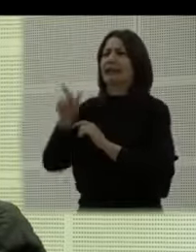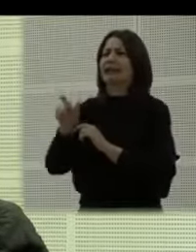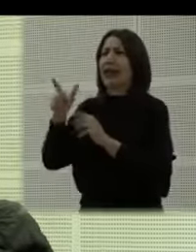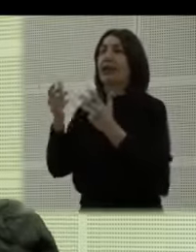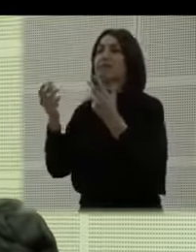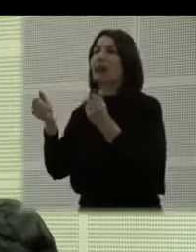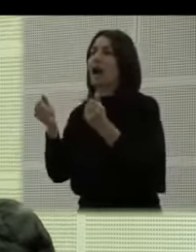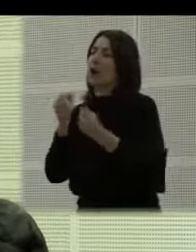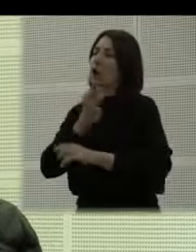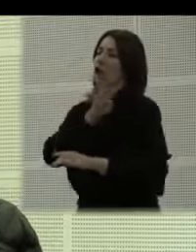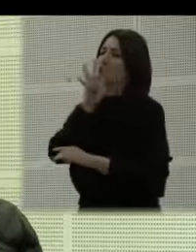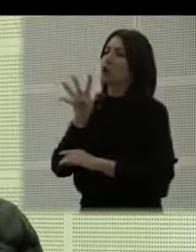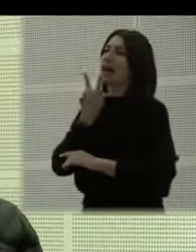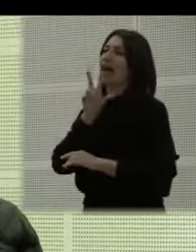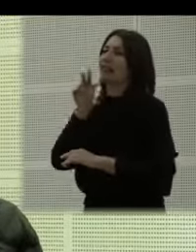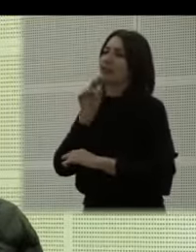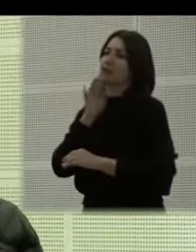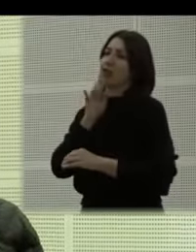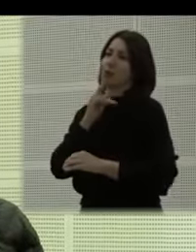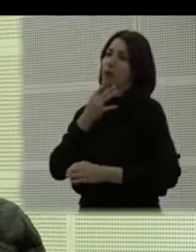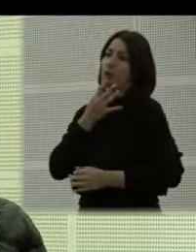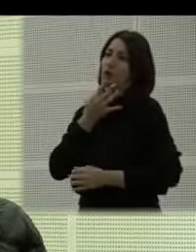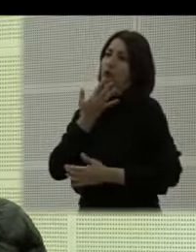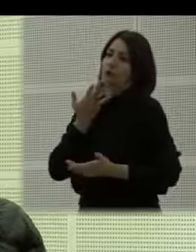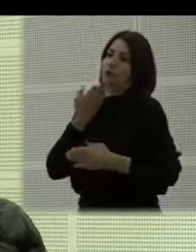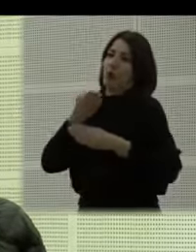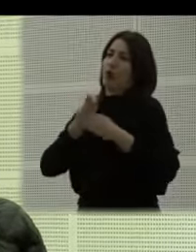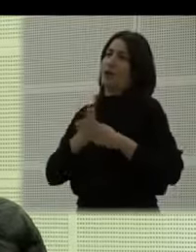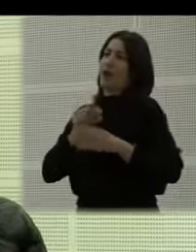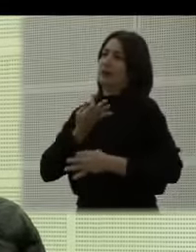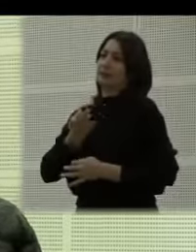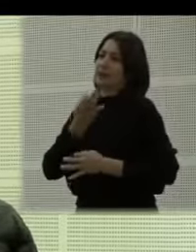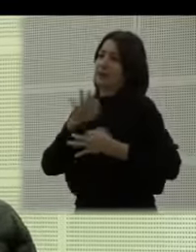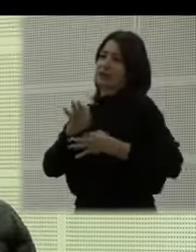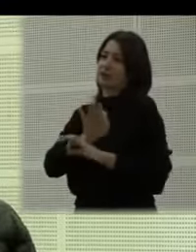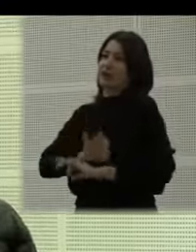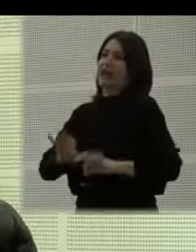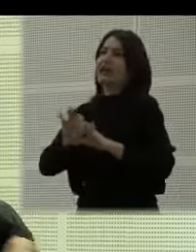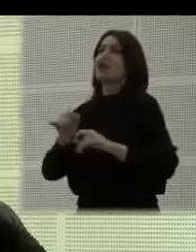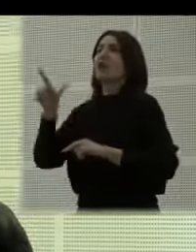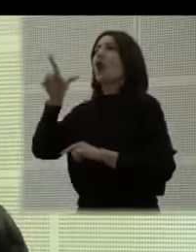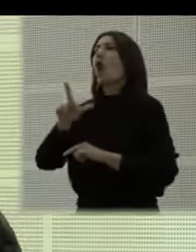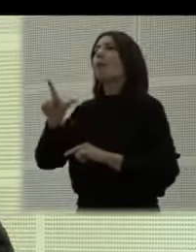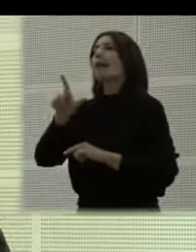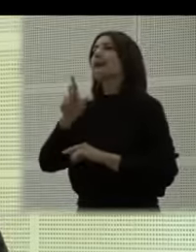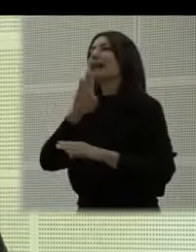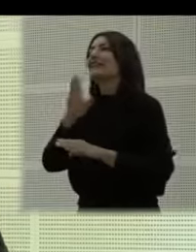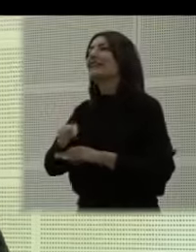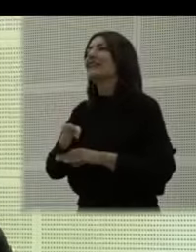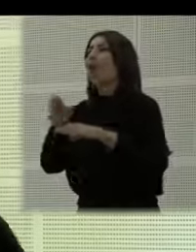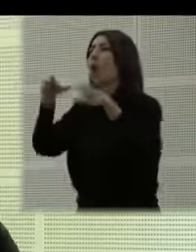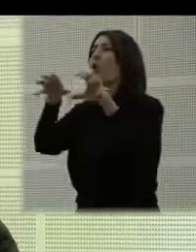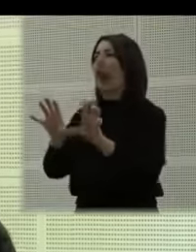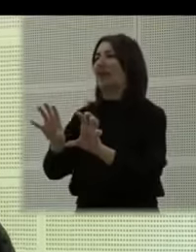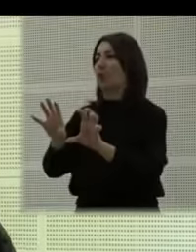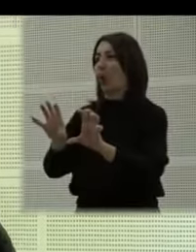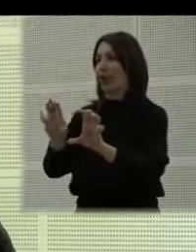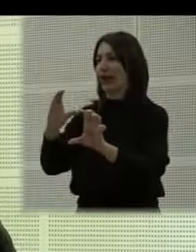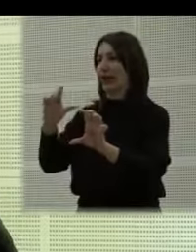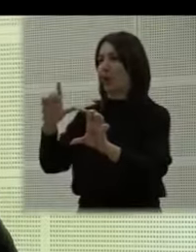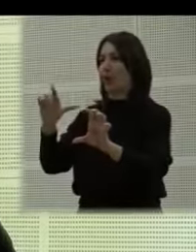i toscani hanno usato proprio una parte senza specificarla, invece i lombardi direttamente culattone, quindi